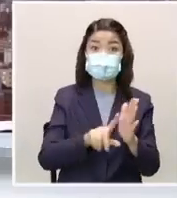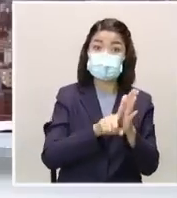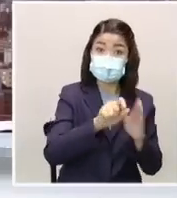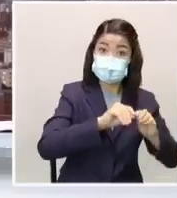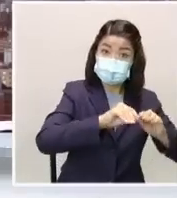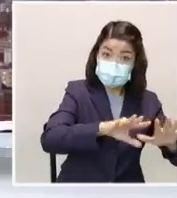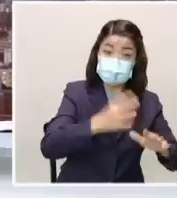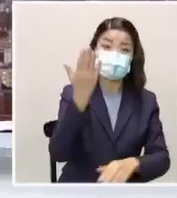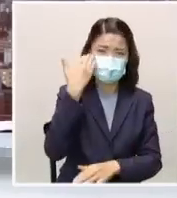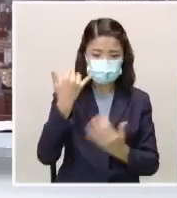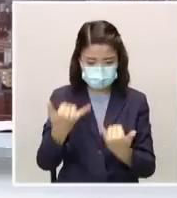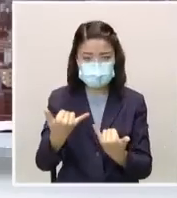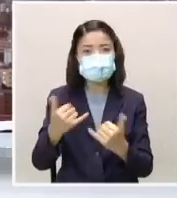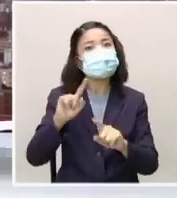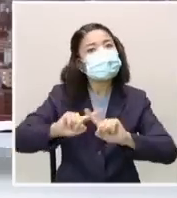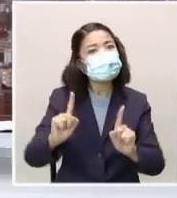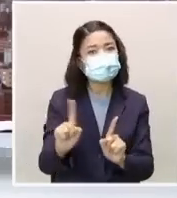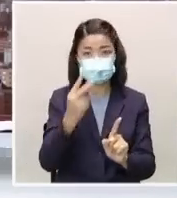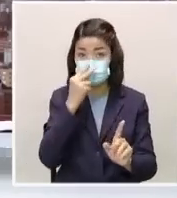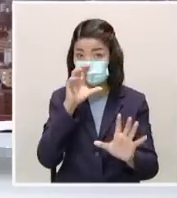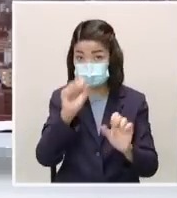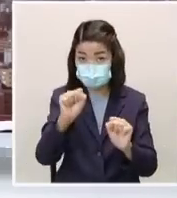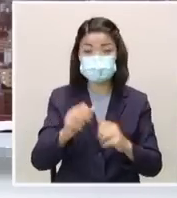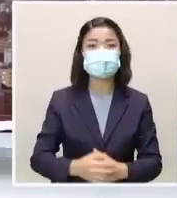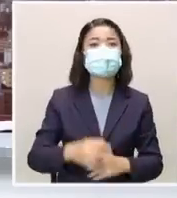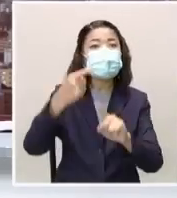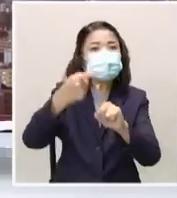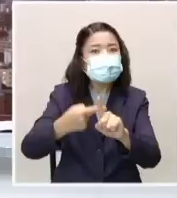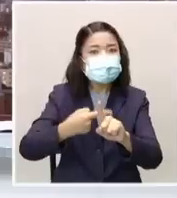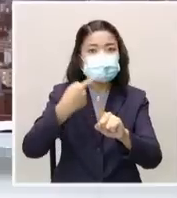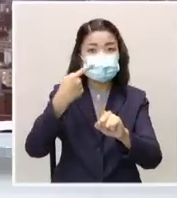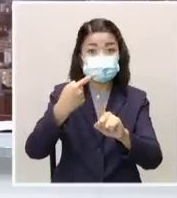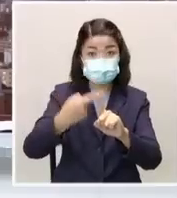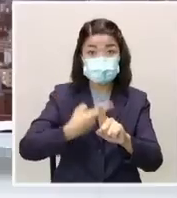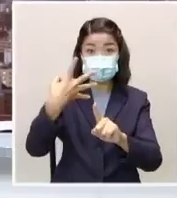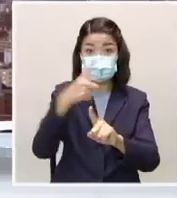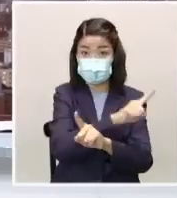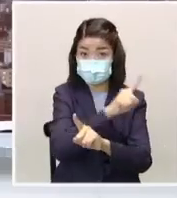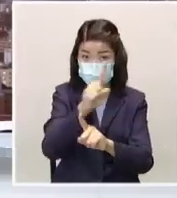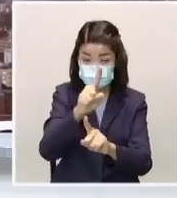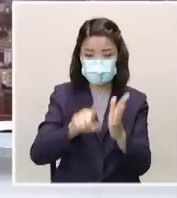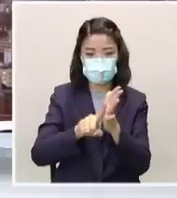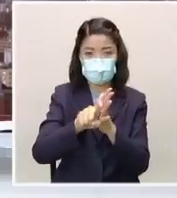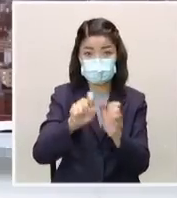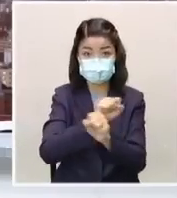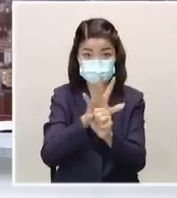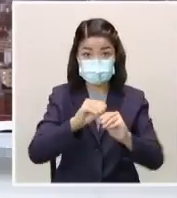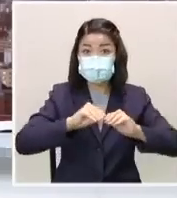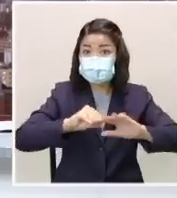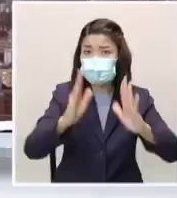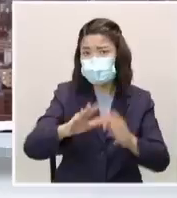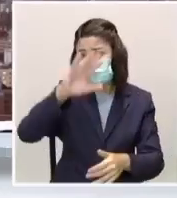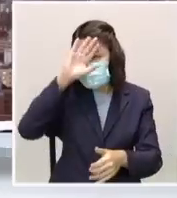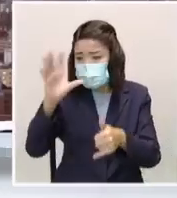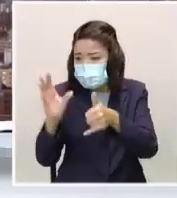ดรอบที่ผ่านมาเป็นอย่างไรบ้างค่ะเริ่มต้นเดือนนะคะด้วยวันที่1เมษายนเนี่ยการระบาดของโควิด-19 พบผู้ติด